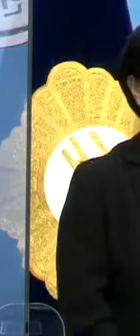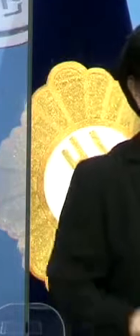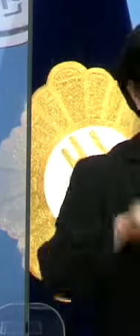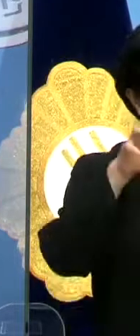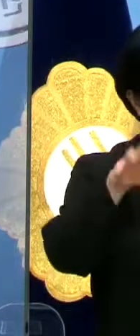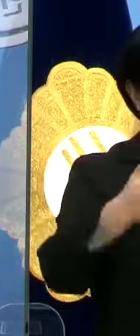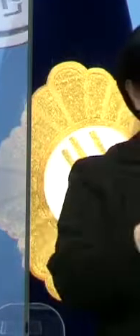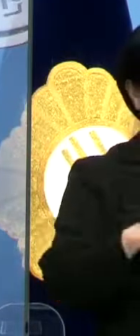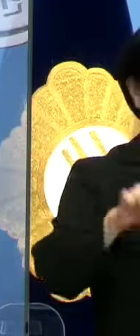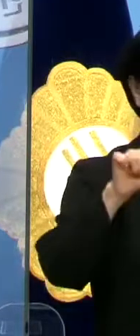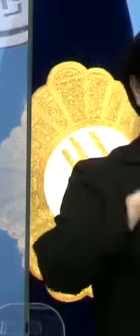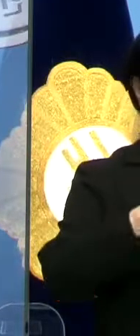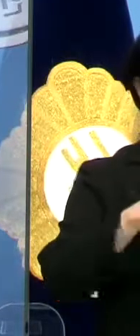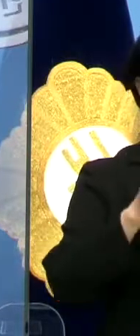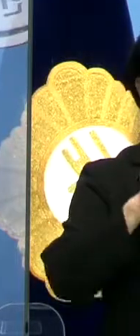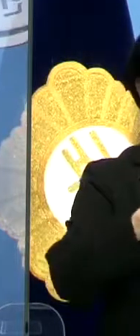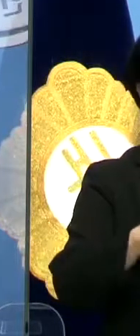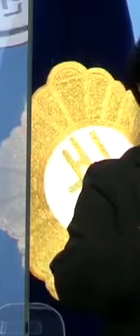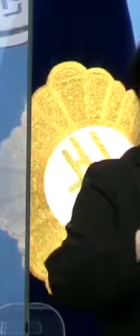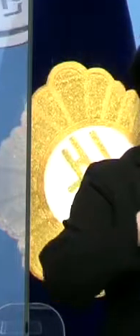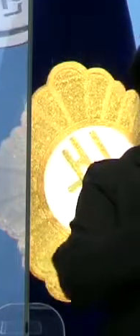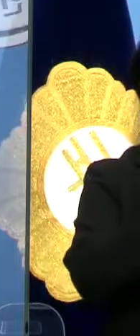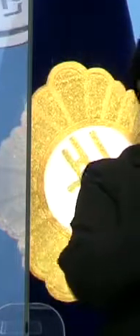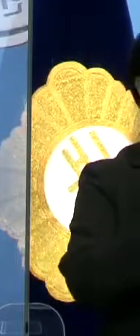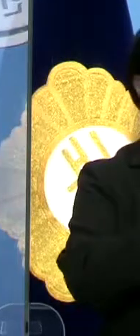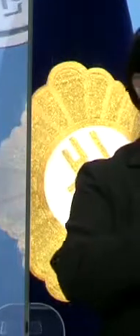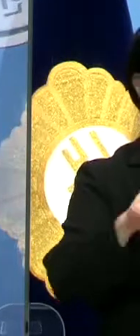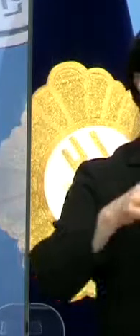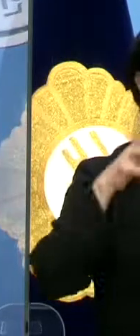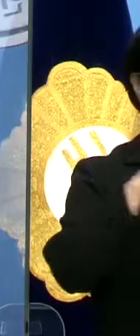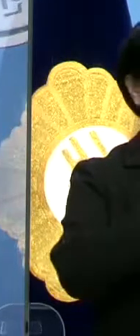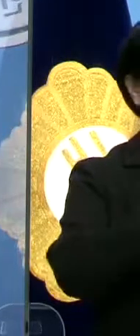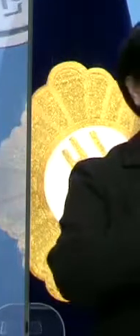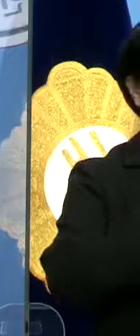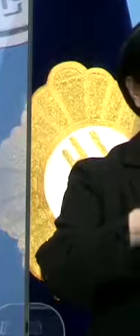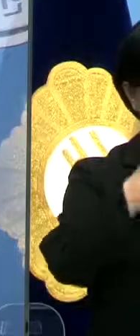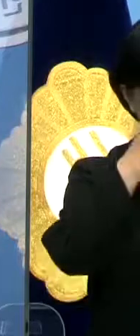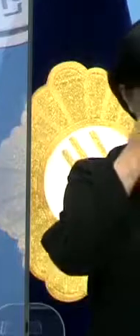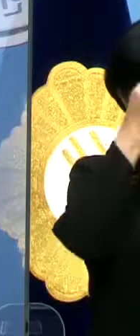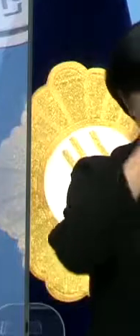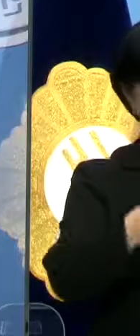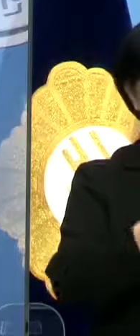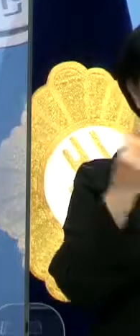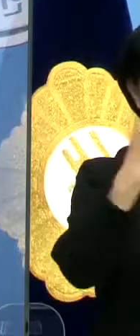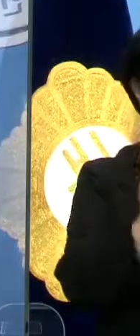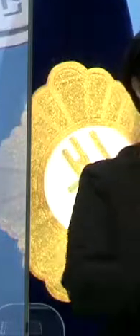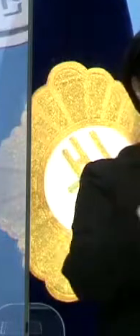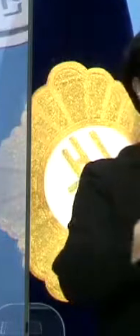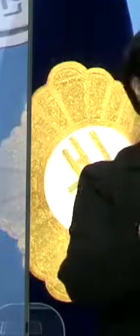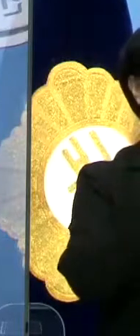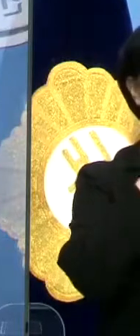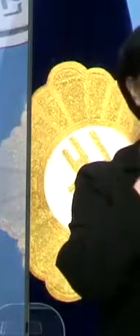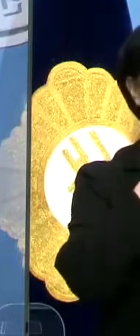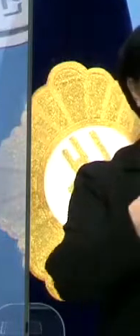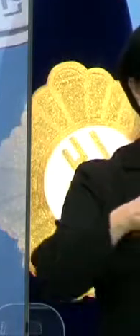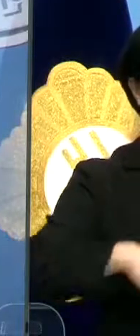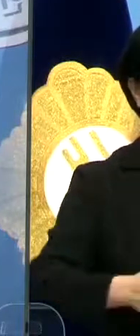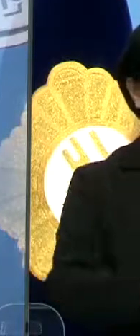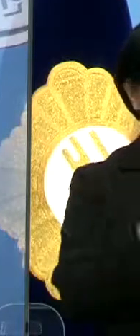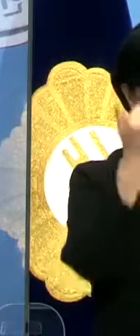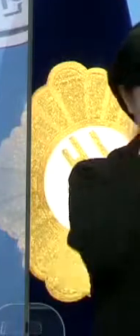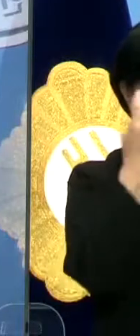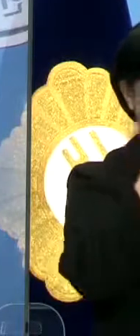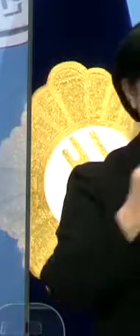의정 활동과 정당 활동 탄압에 대해 사과하고 재발방지를 약속해야 한다 더불어 민주는 윤리 감찰 따는